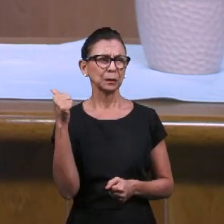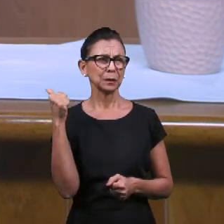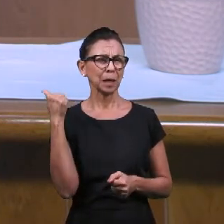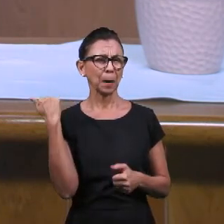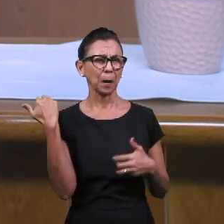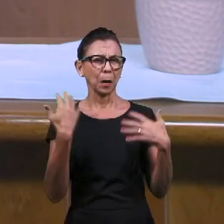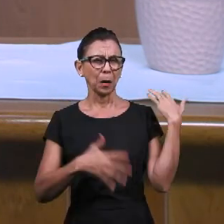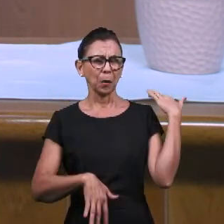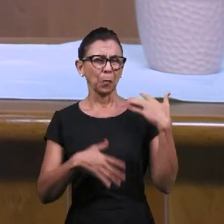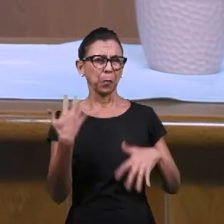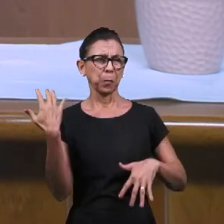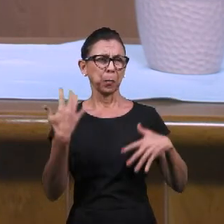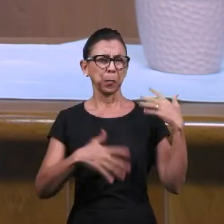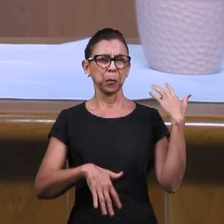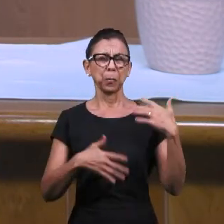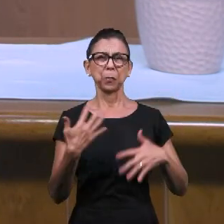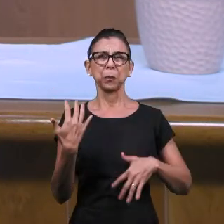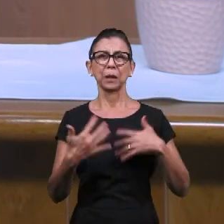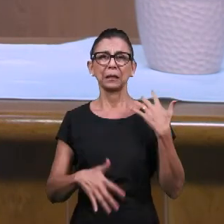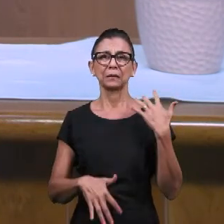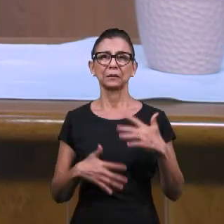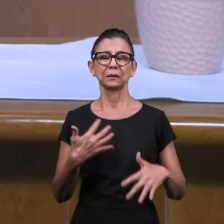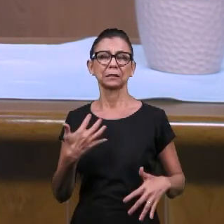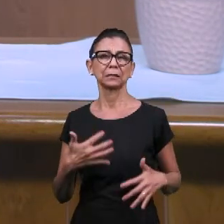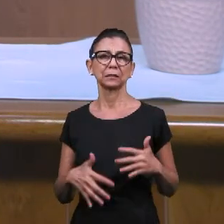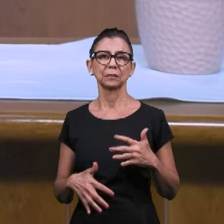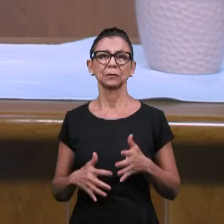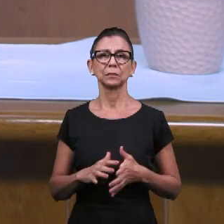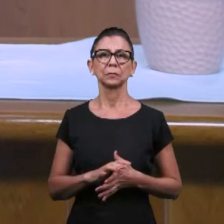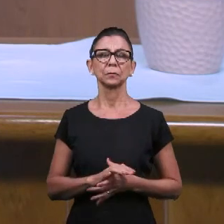которые страдают и мучаются,